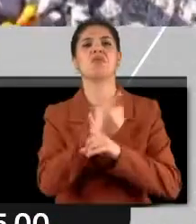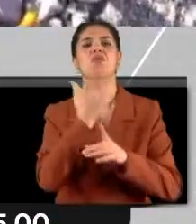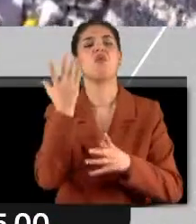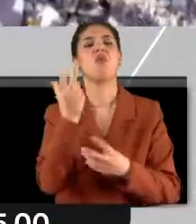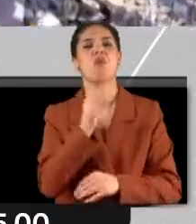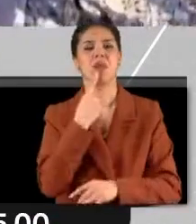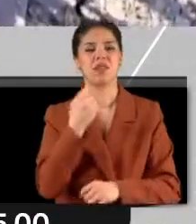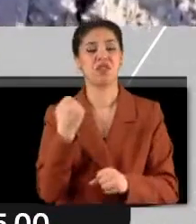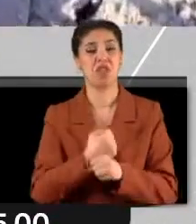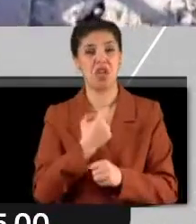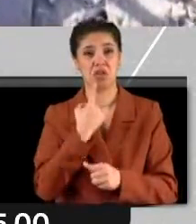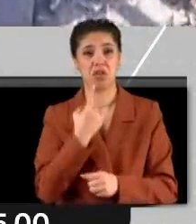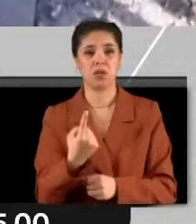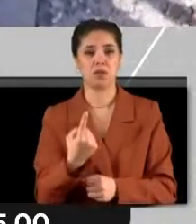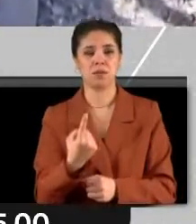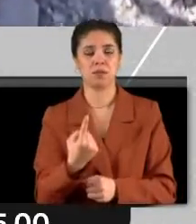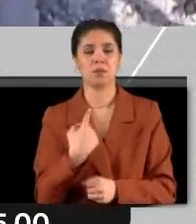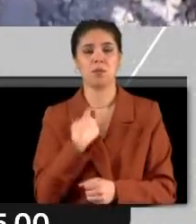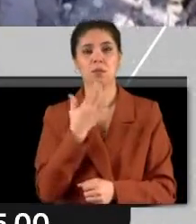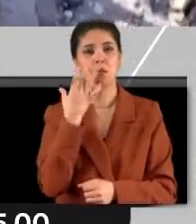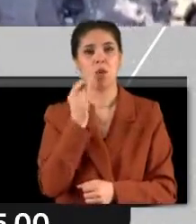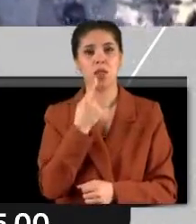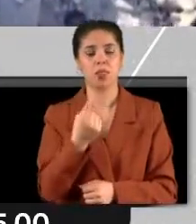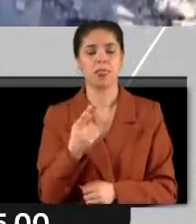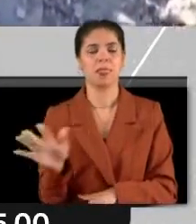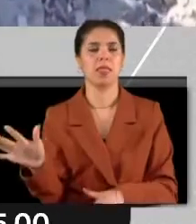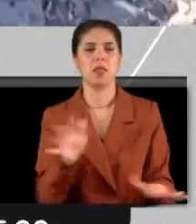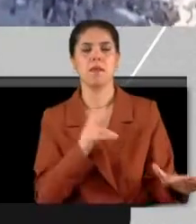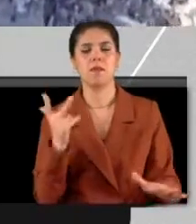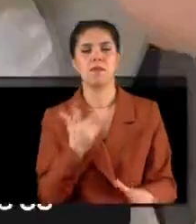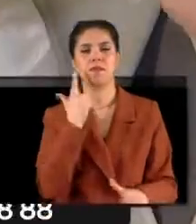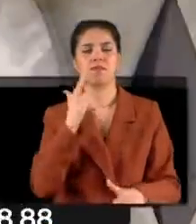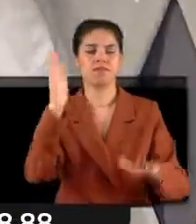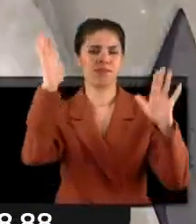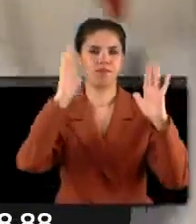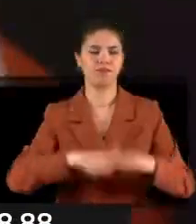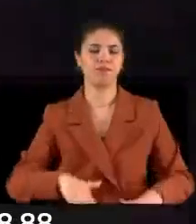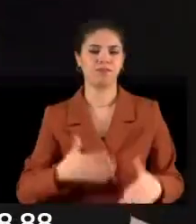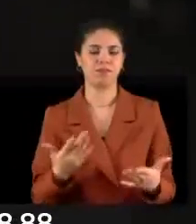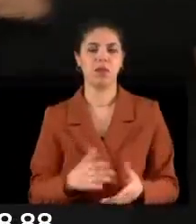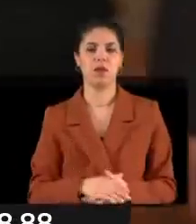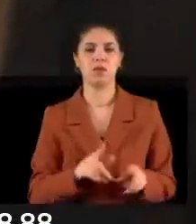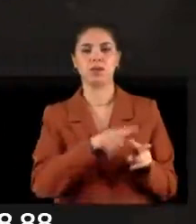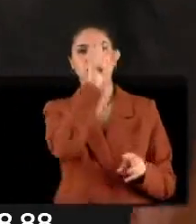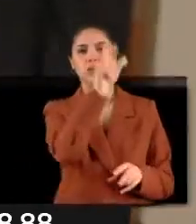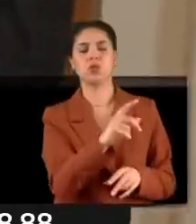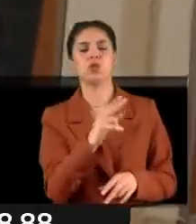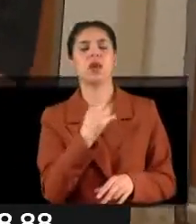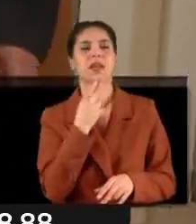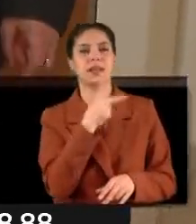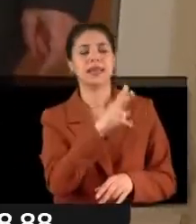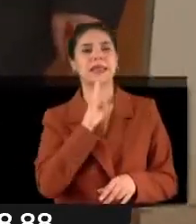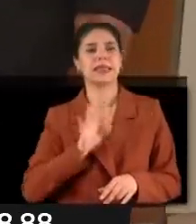diyorduk. Taştan olduğu için öyle diyorduk. Ama şiddetli depremle birlikte, evet, Nuray Hanım kızı kurtardı onu